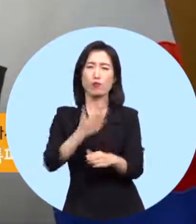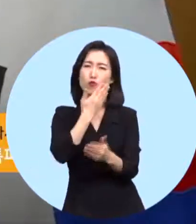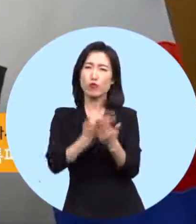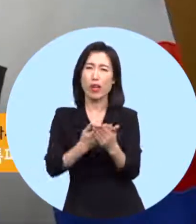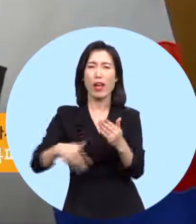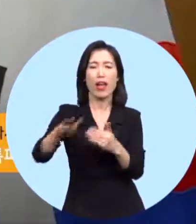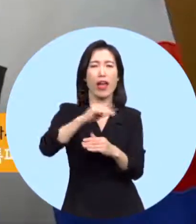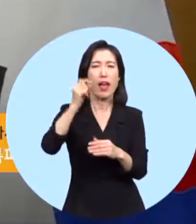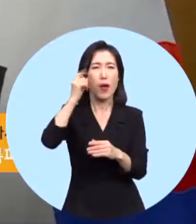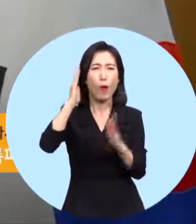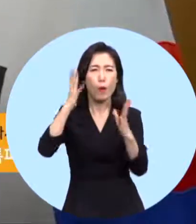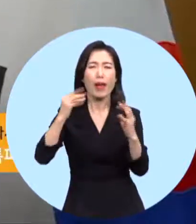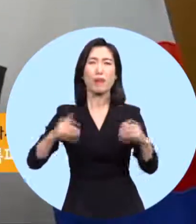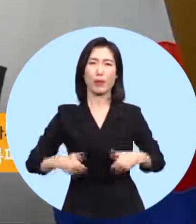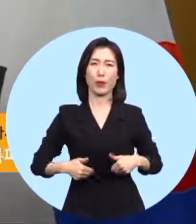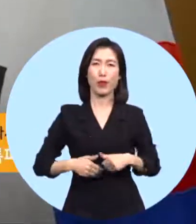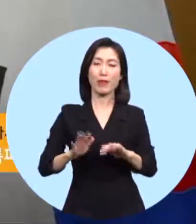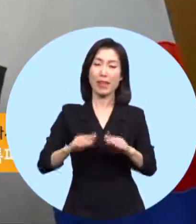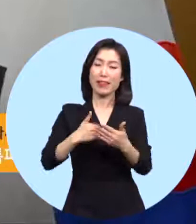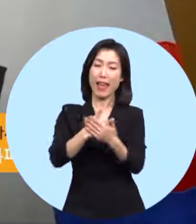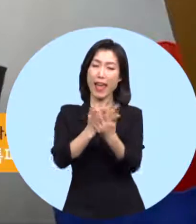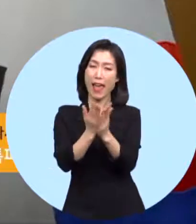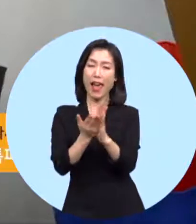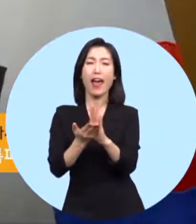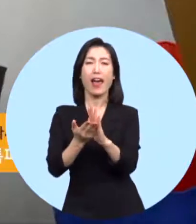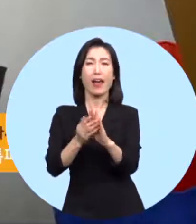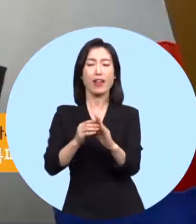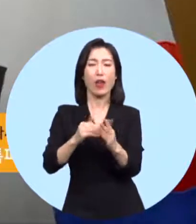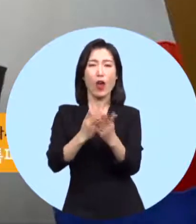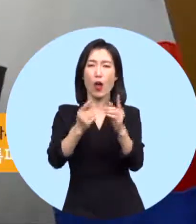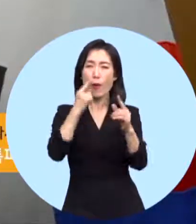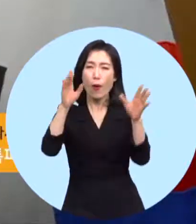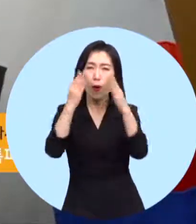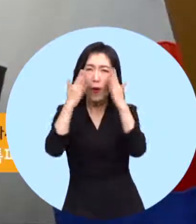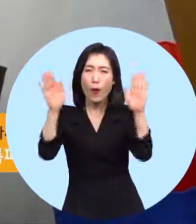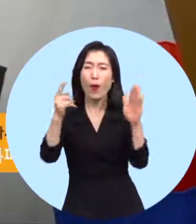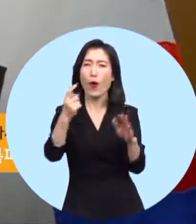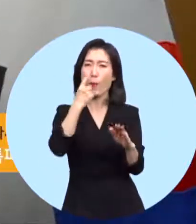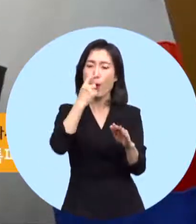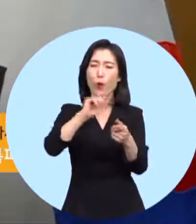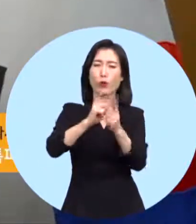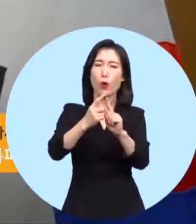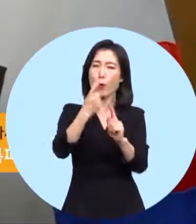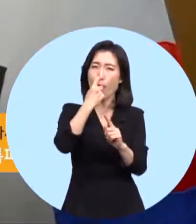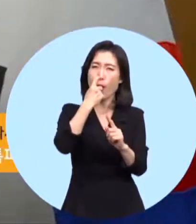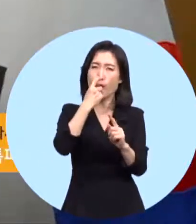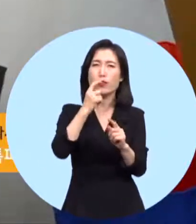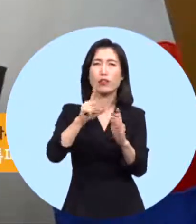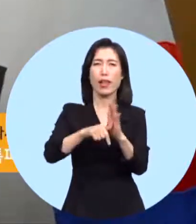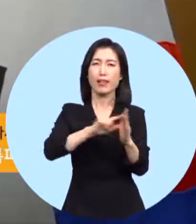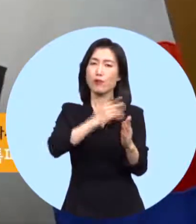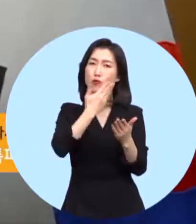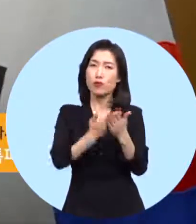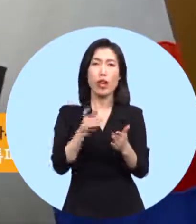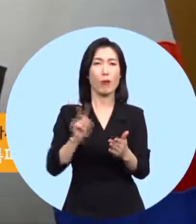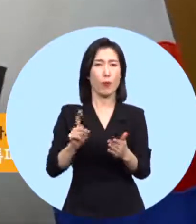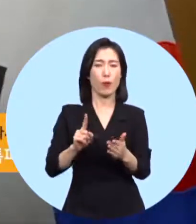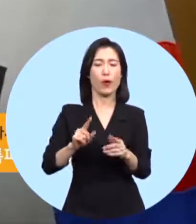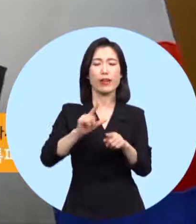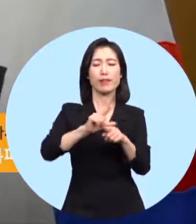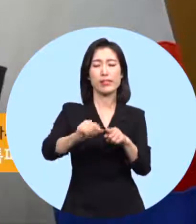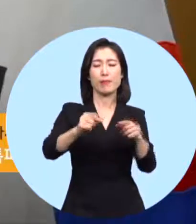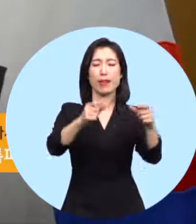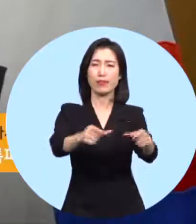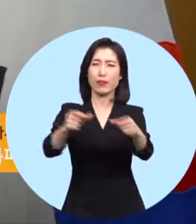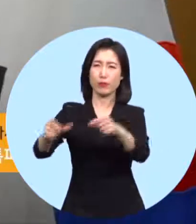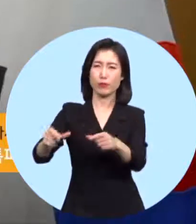됩니다. 다양성을 높이고 상호학습을 활성화하는데 무엇보다 중요한 것은